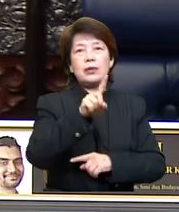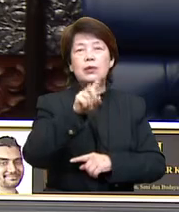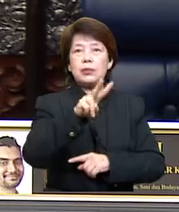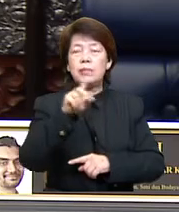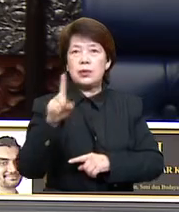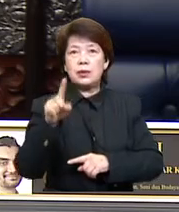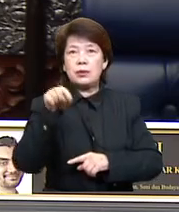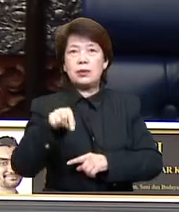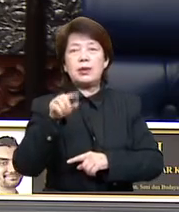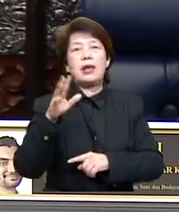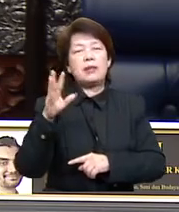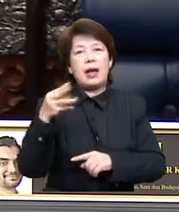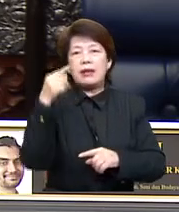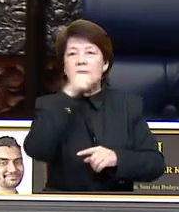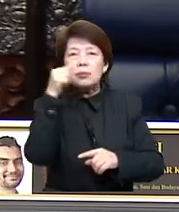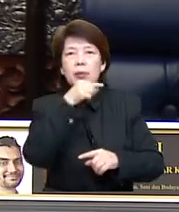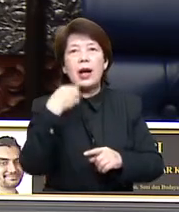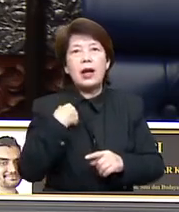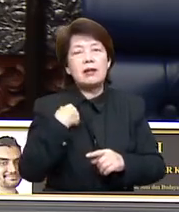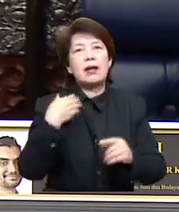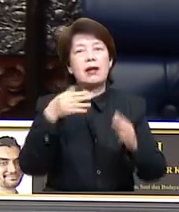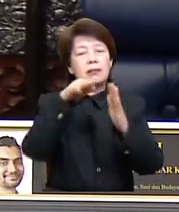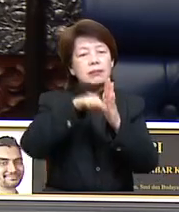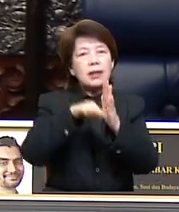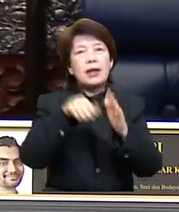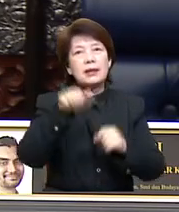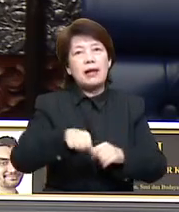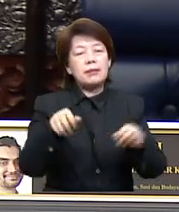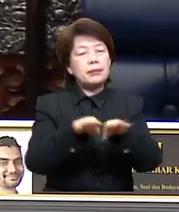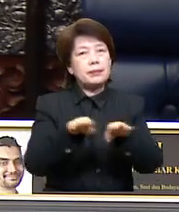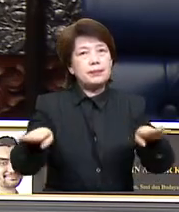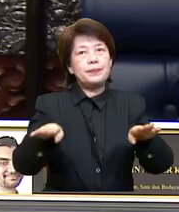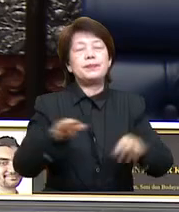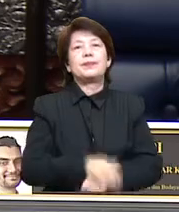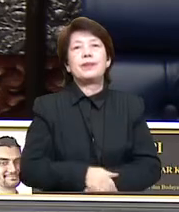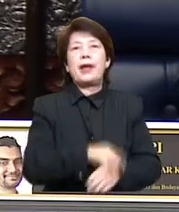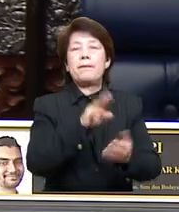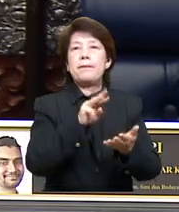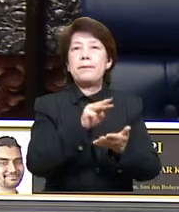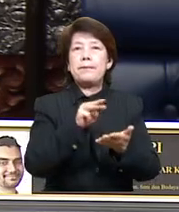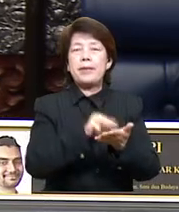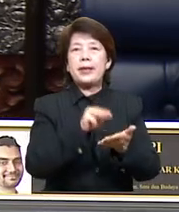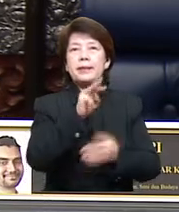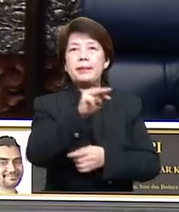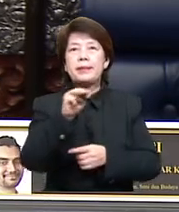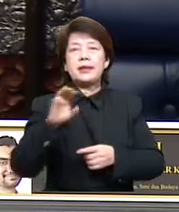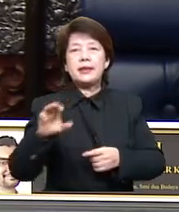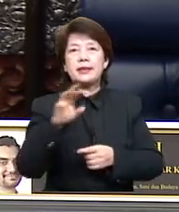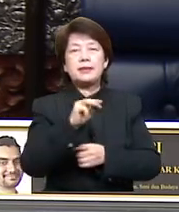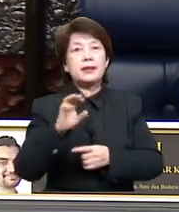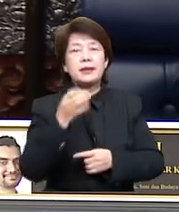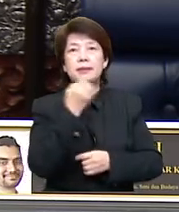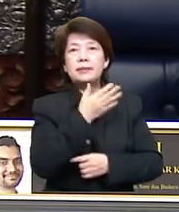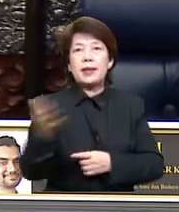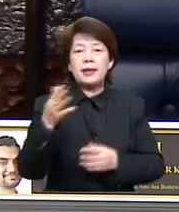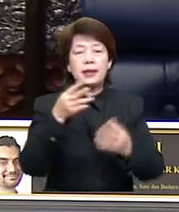21,156 kandungan palsu telah diturunkan oleh penyedia platform media sosial berdasarkan pertimbangan dan penilaian